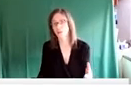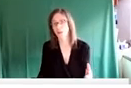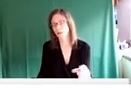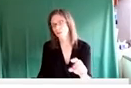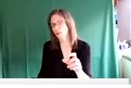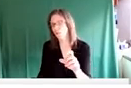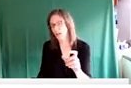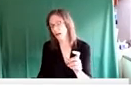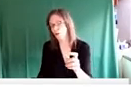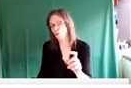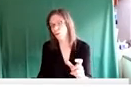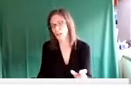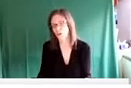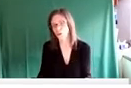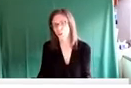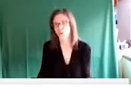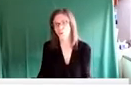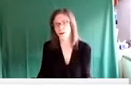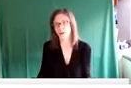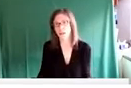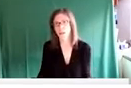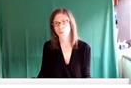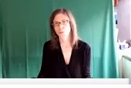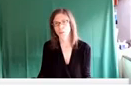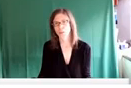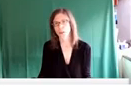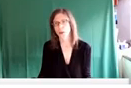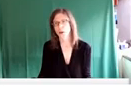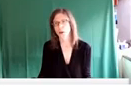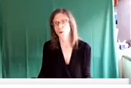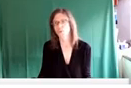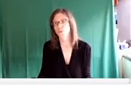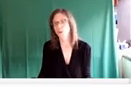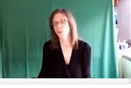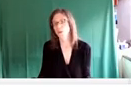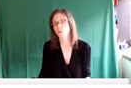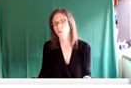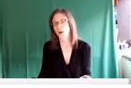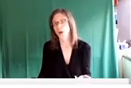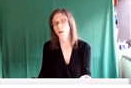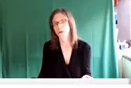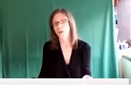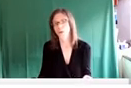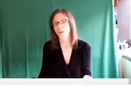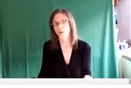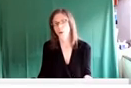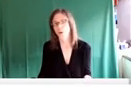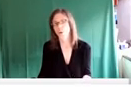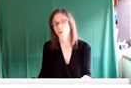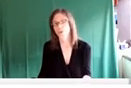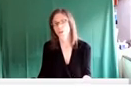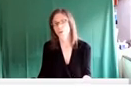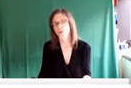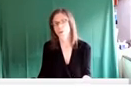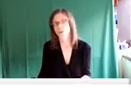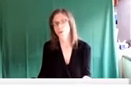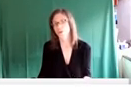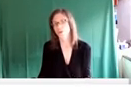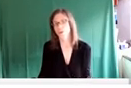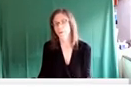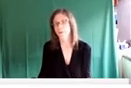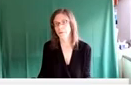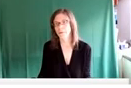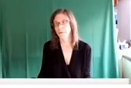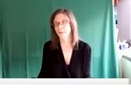AIR Markdown, mais avec un autre package un peu plus avancé aussi, vous voyez que j'ai pu faire un site, là, dans le